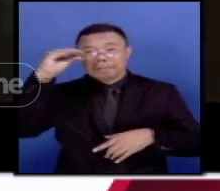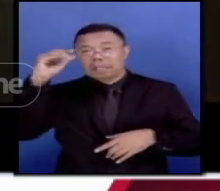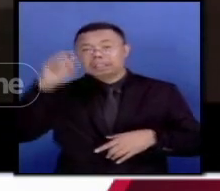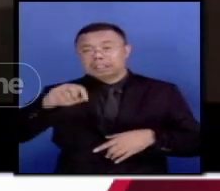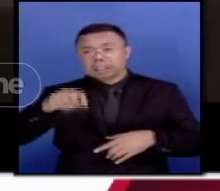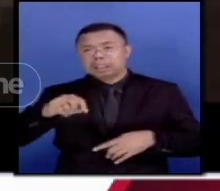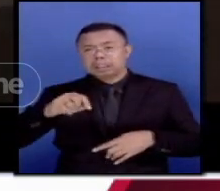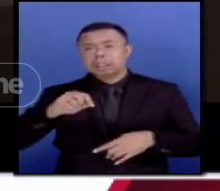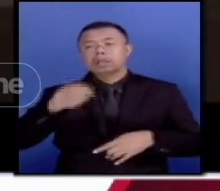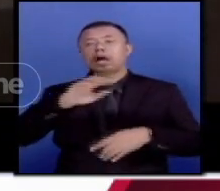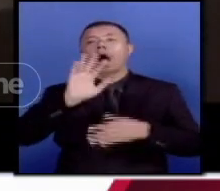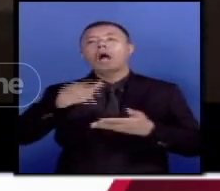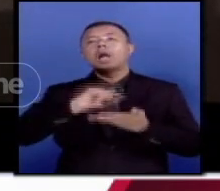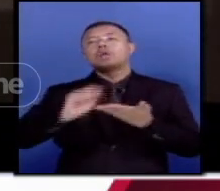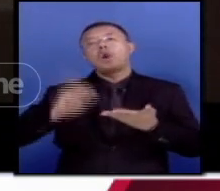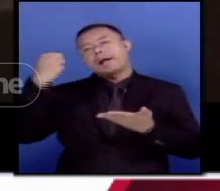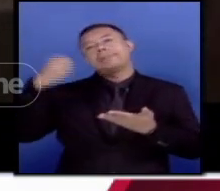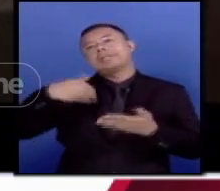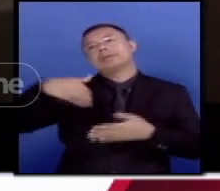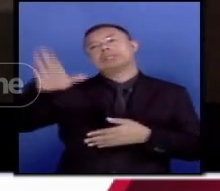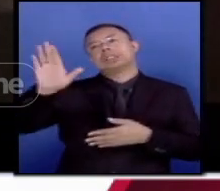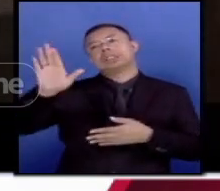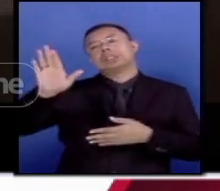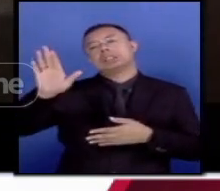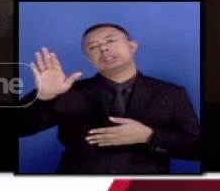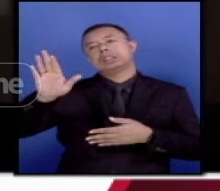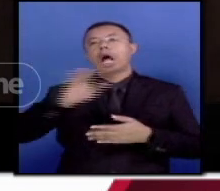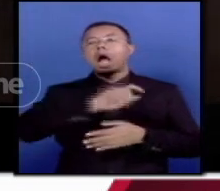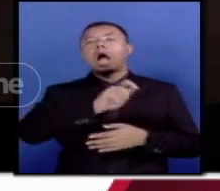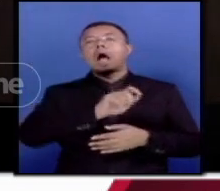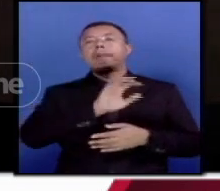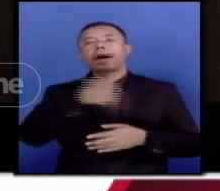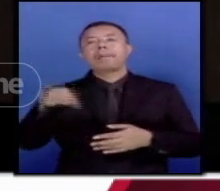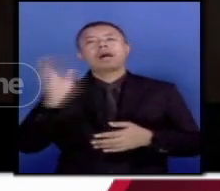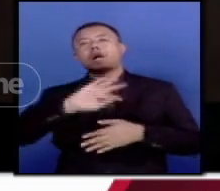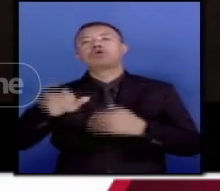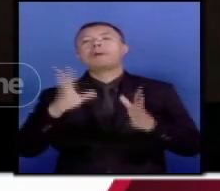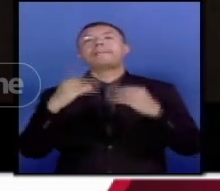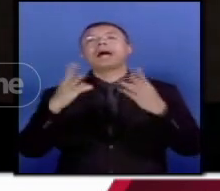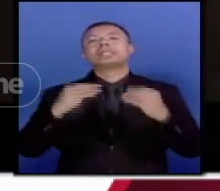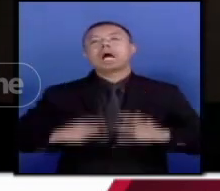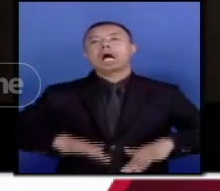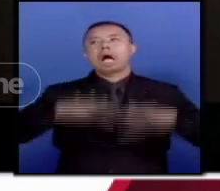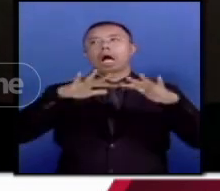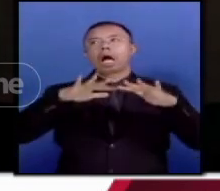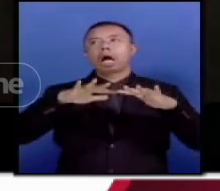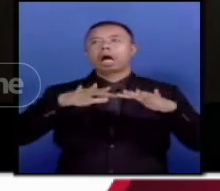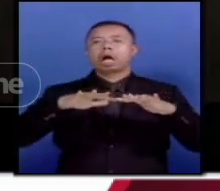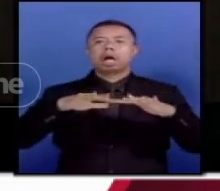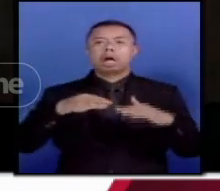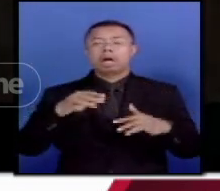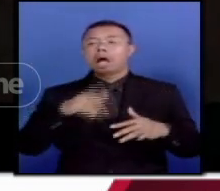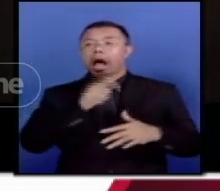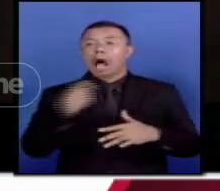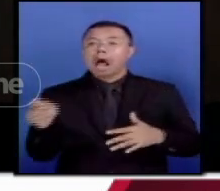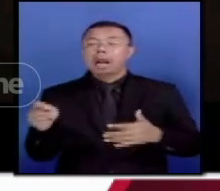para pelajar tidak dapat eee tempat menyelamatkan peralatan sekolahnya berarti sehingga terkena air peralatan sekolah ini dibutuhkan di samping itu memang